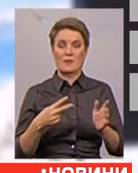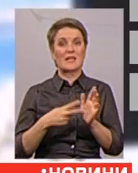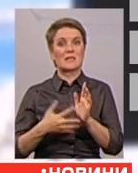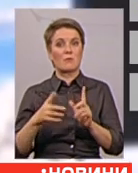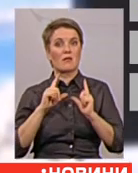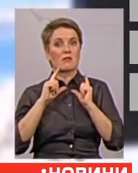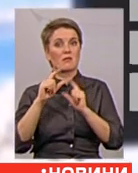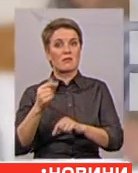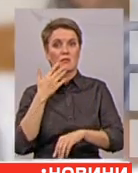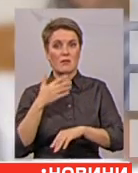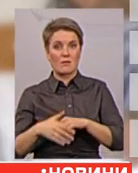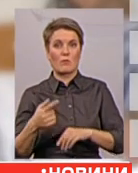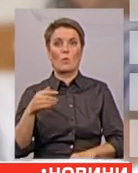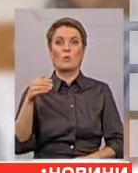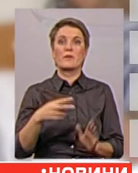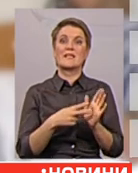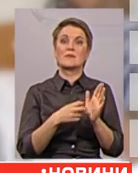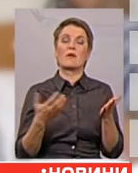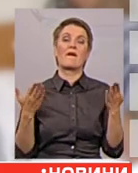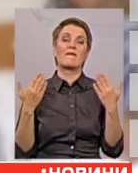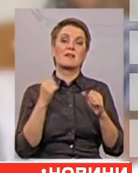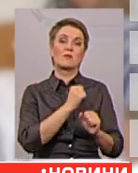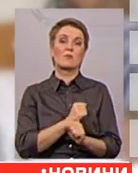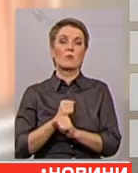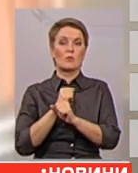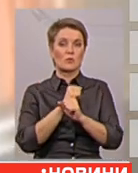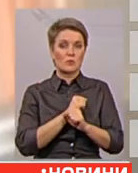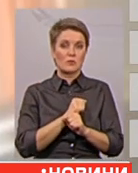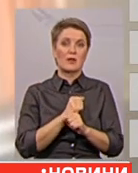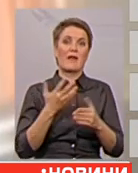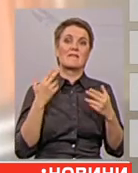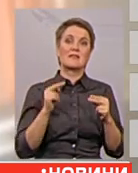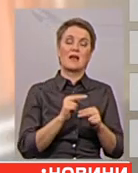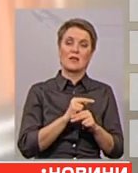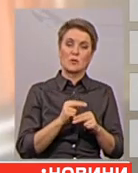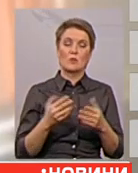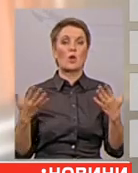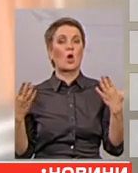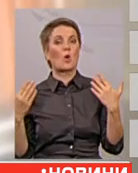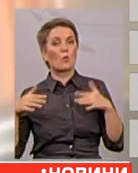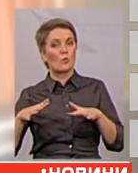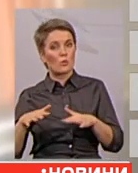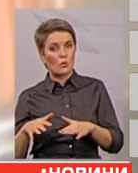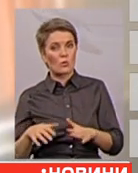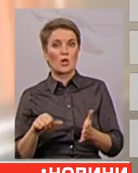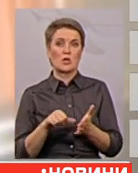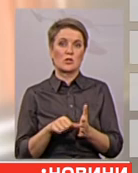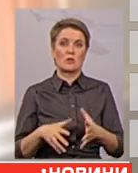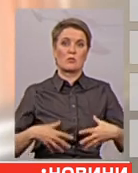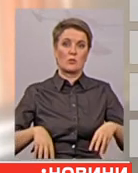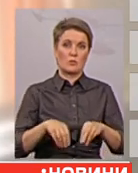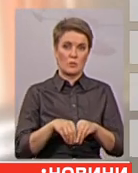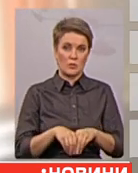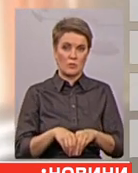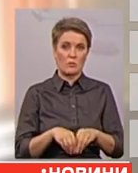кордоном. Приблизно 1700 відпочили в санаторії чи на курорті, зокрема члени родин армійців. Майже 4400